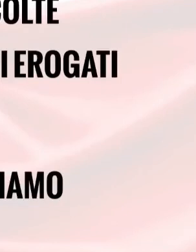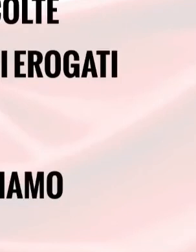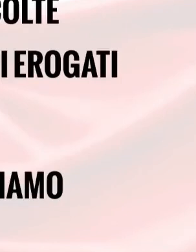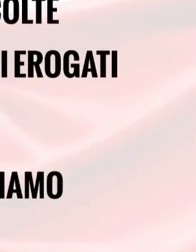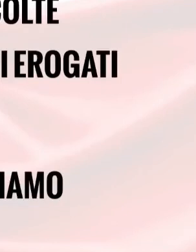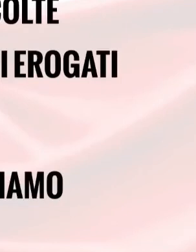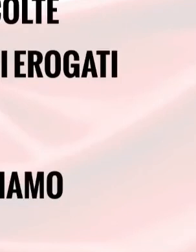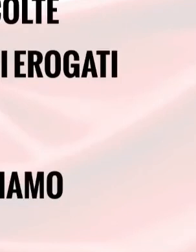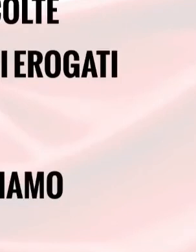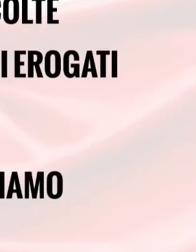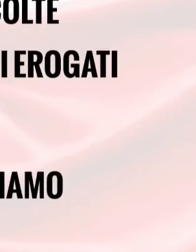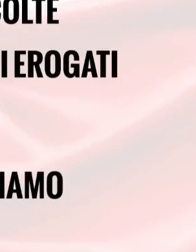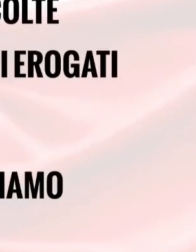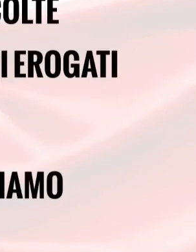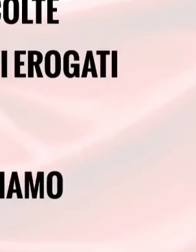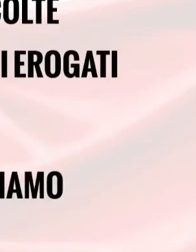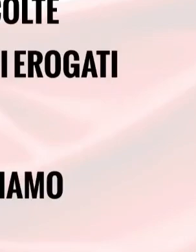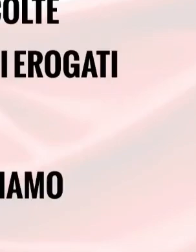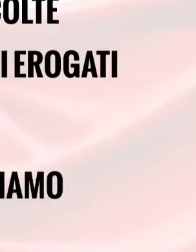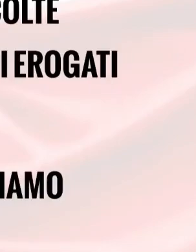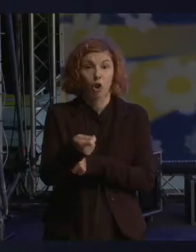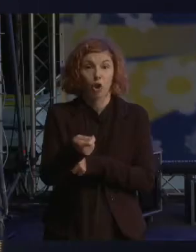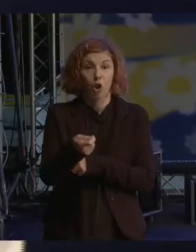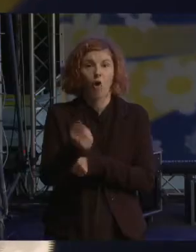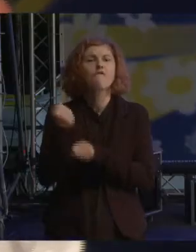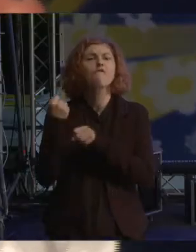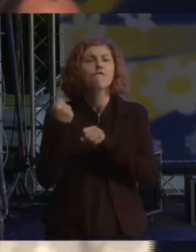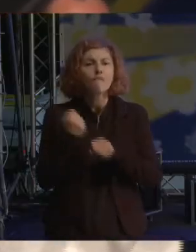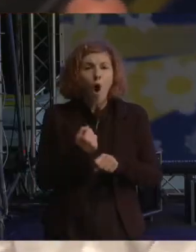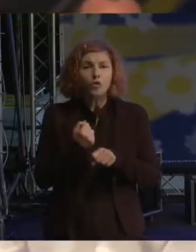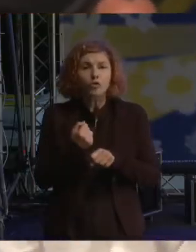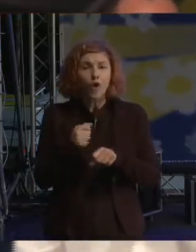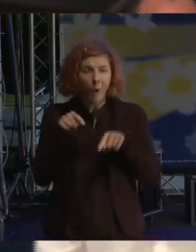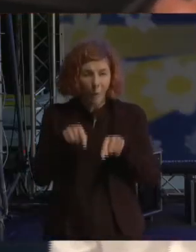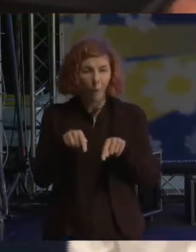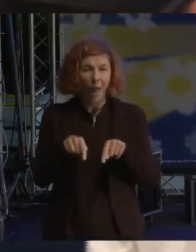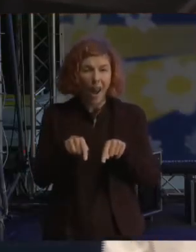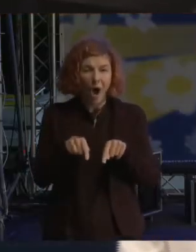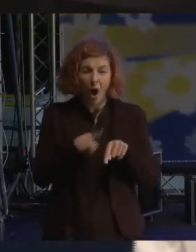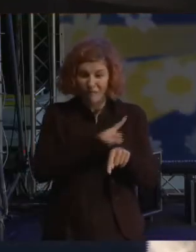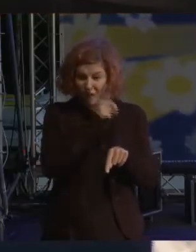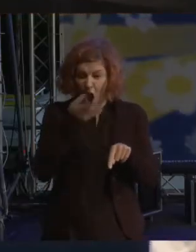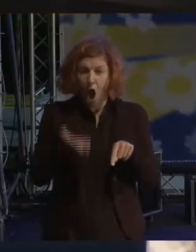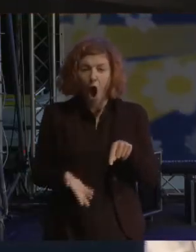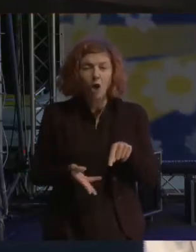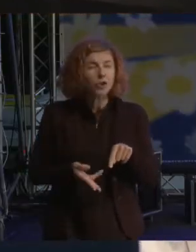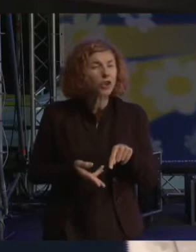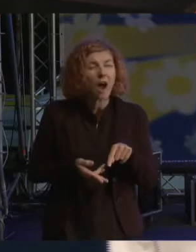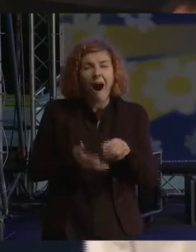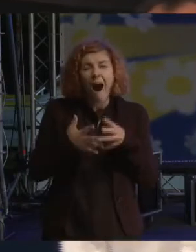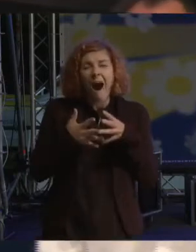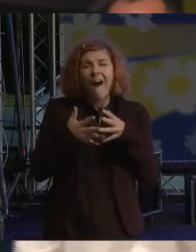il fondo per il microcredito è stata oggi la possiamo definire la più grande manovra di politica